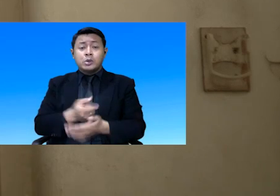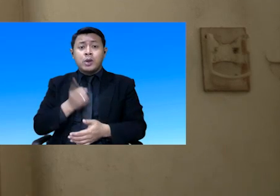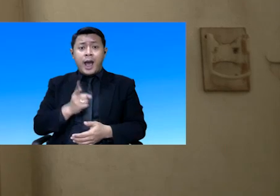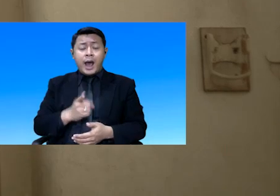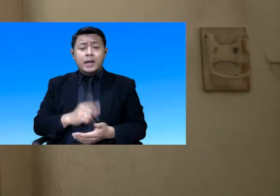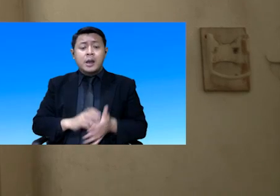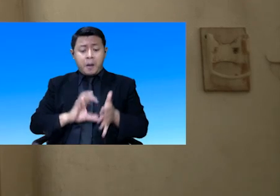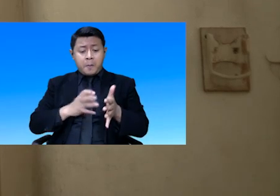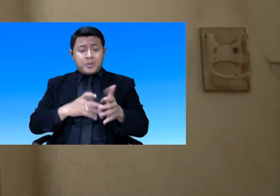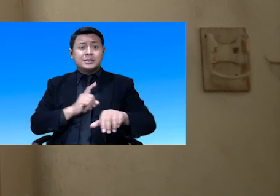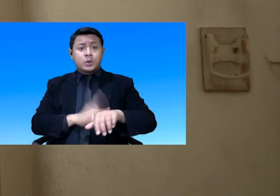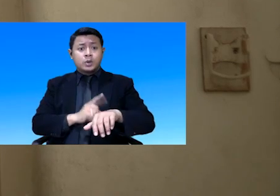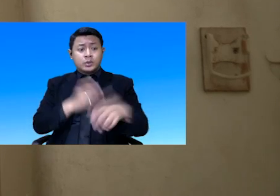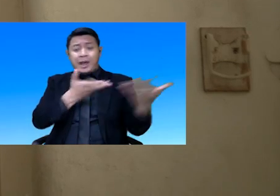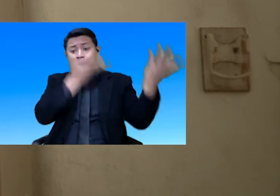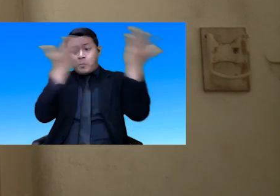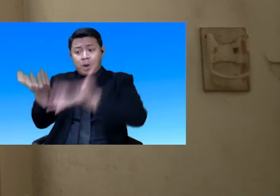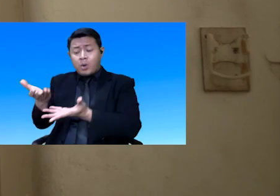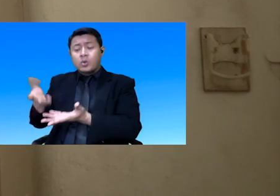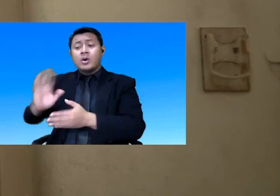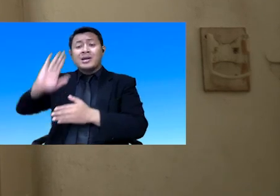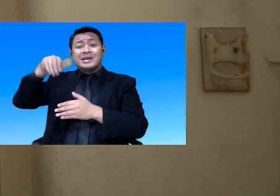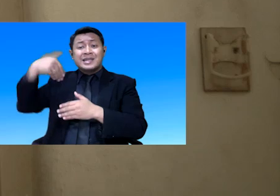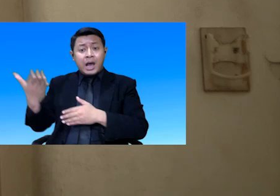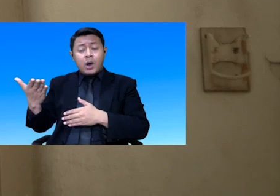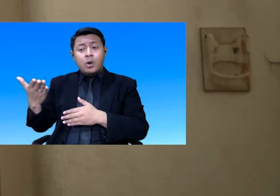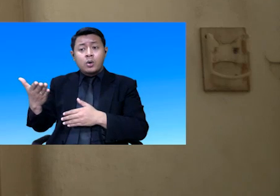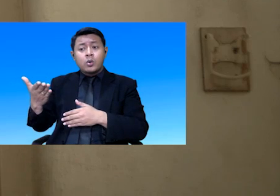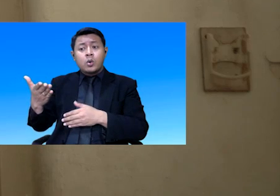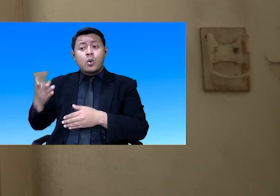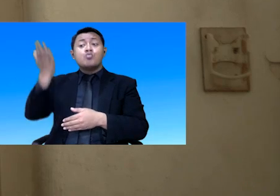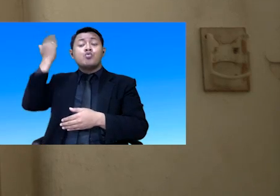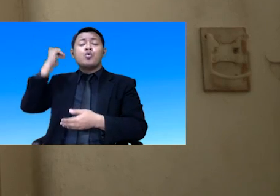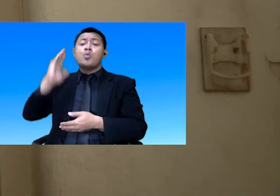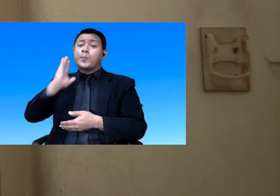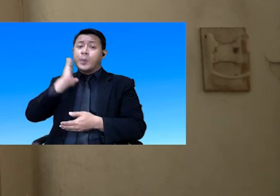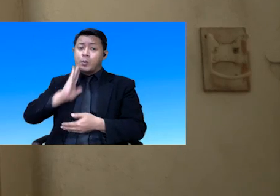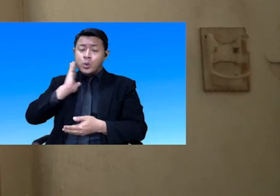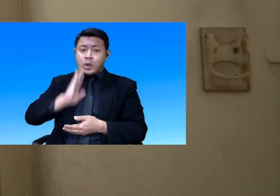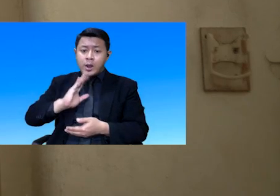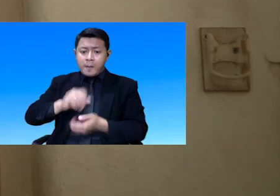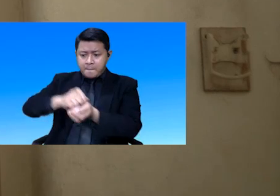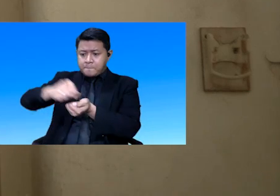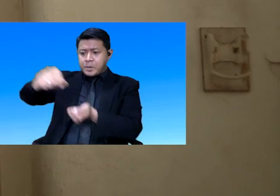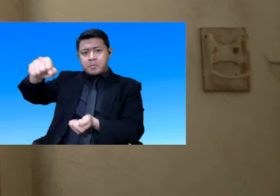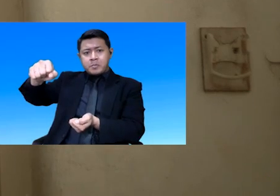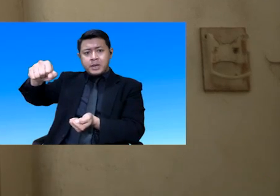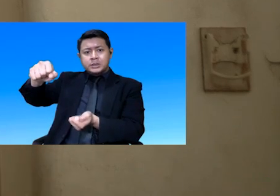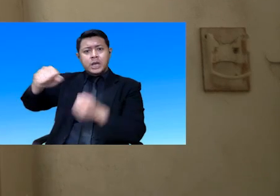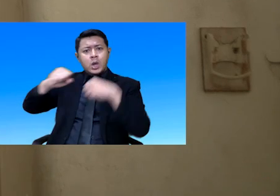Mesin waktu telah membawaku ke tahun di mana pemuda membacakan sumpahnya.